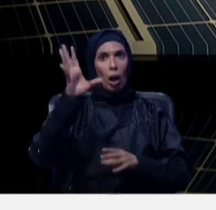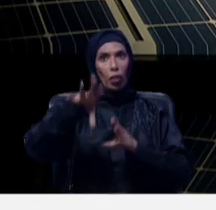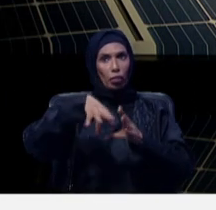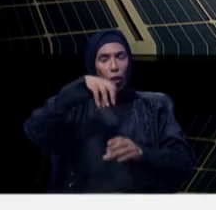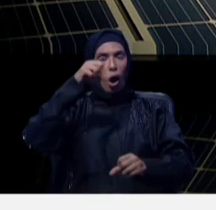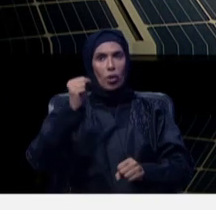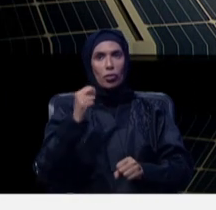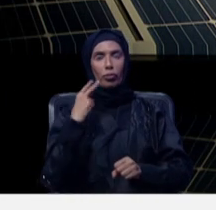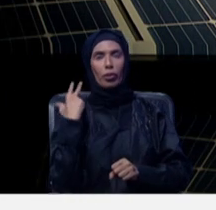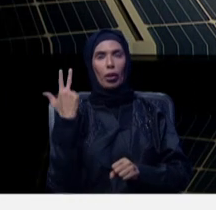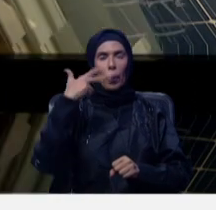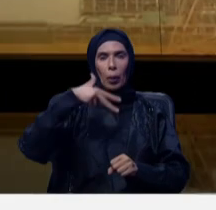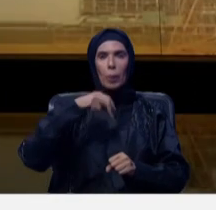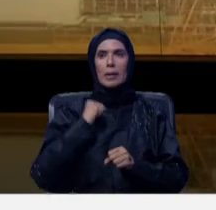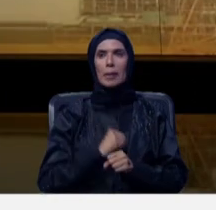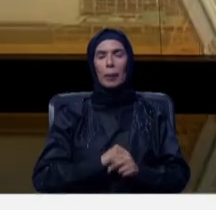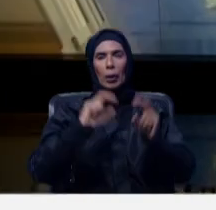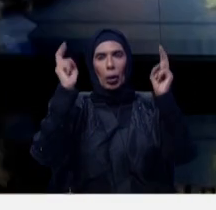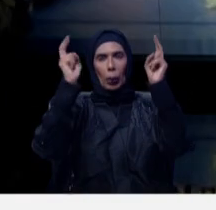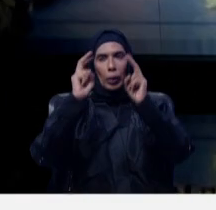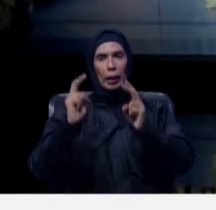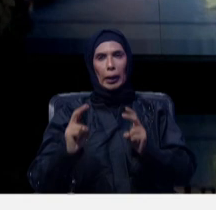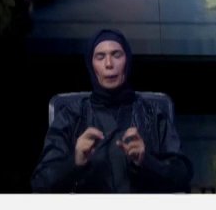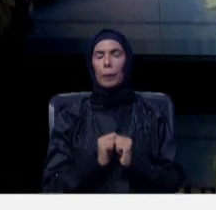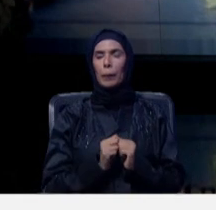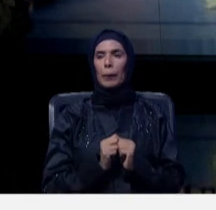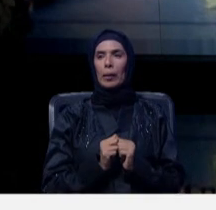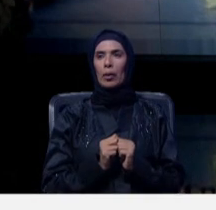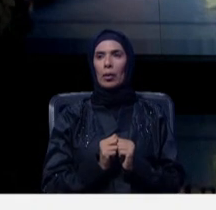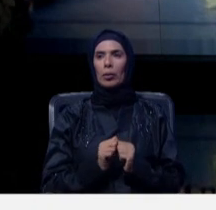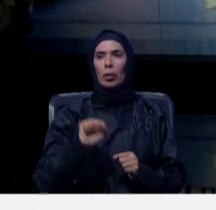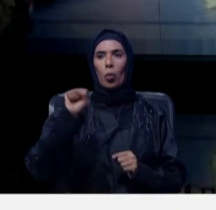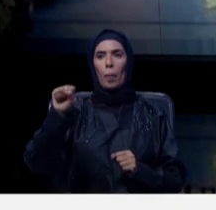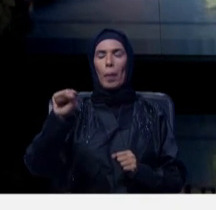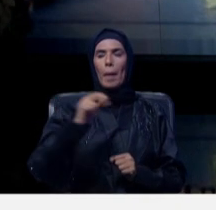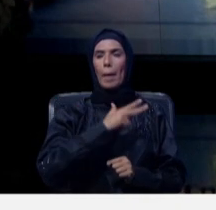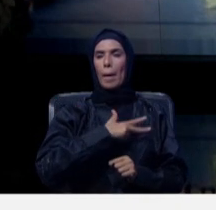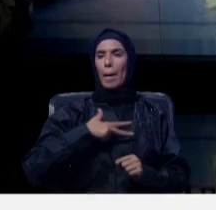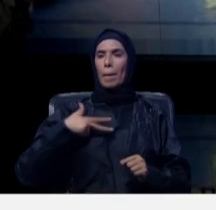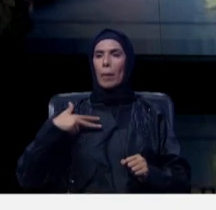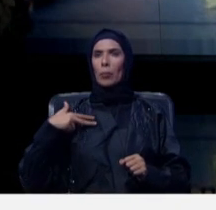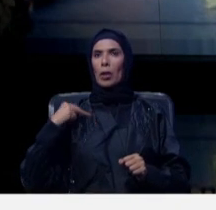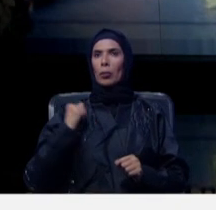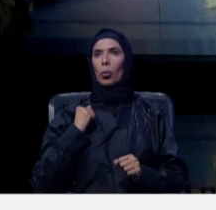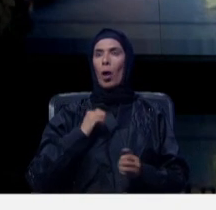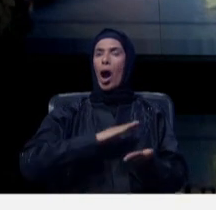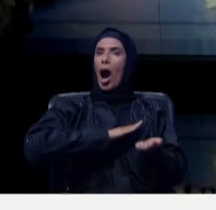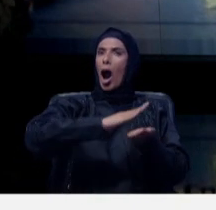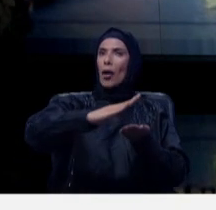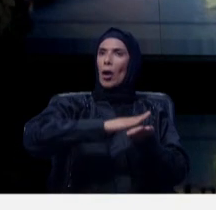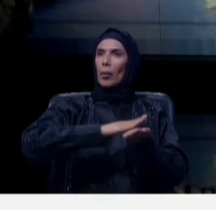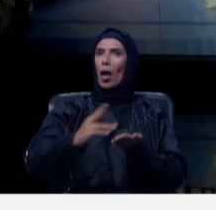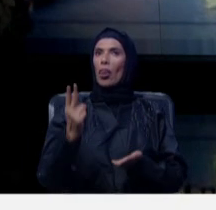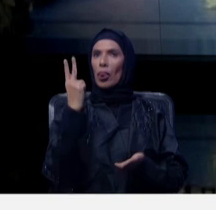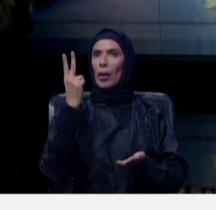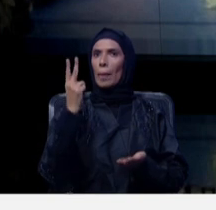من الطاقة الكهربائية. وفي السياق نفسه، فقد خصصت الحكومة أرضاً تبلغ مساحتها